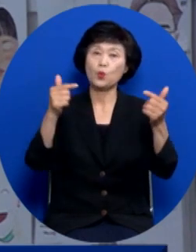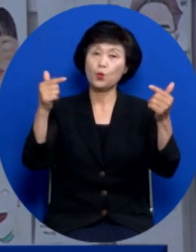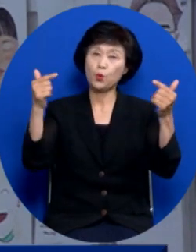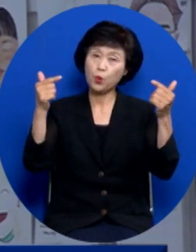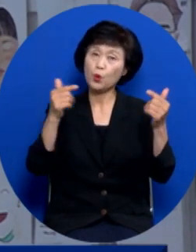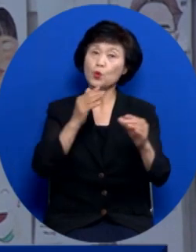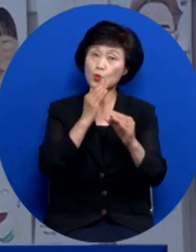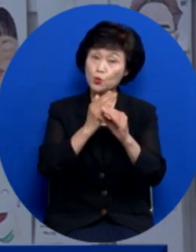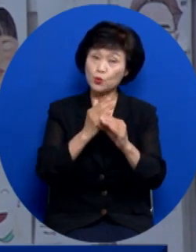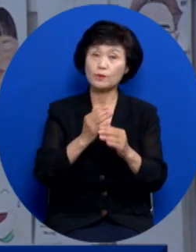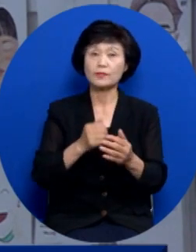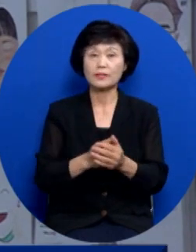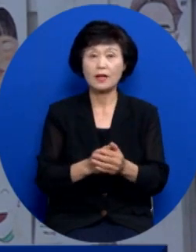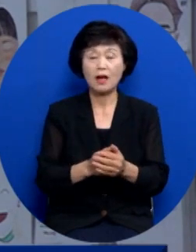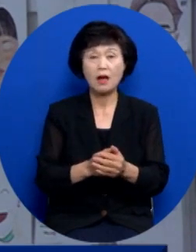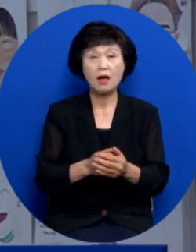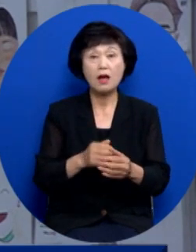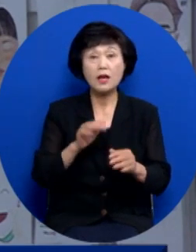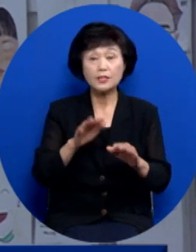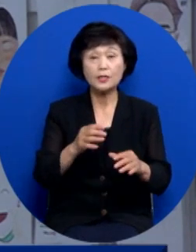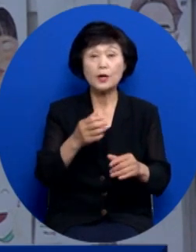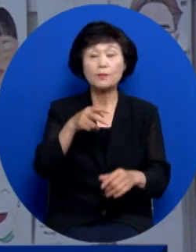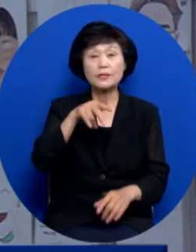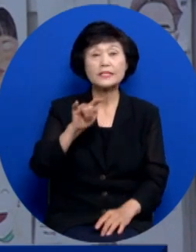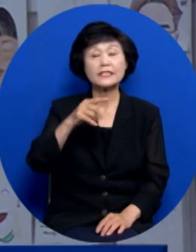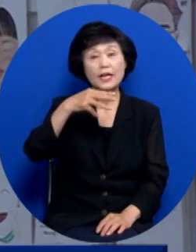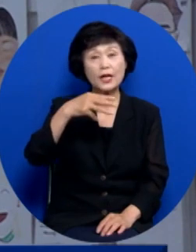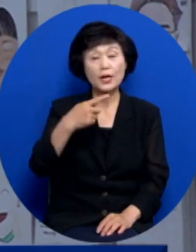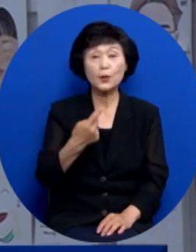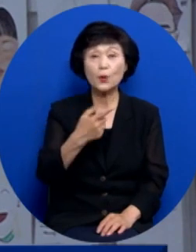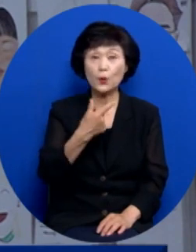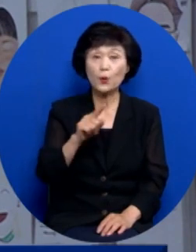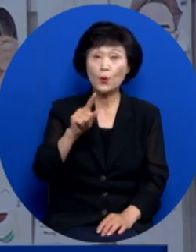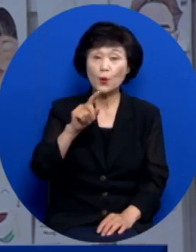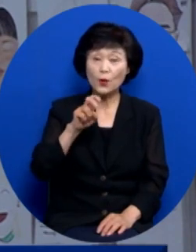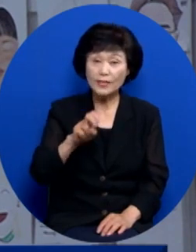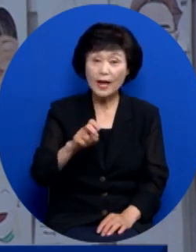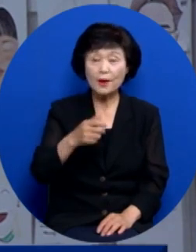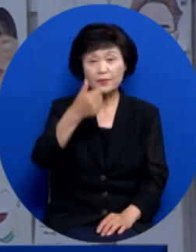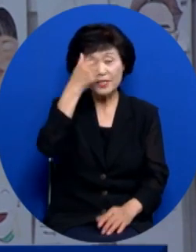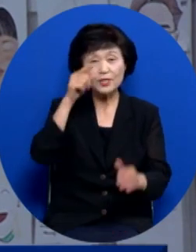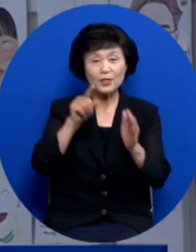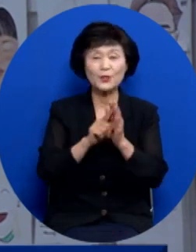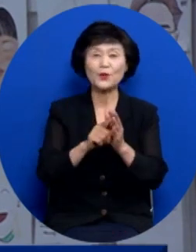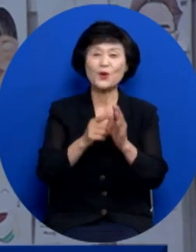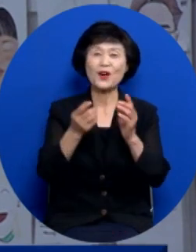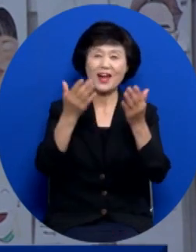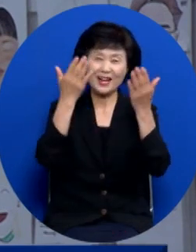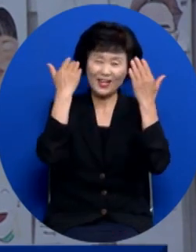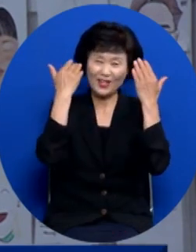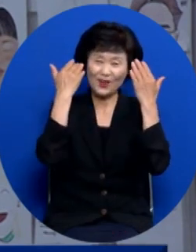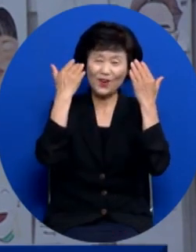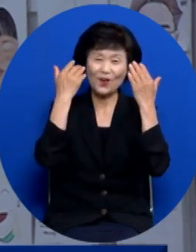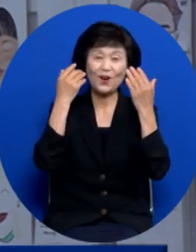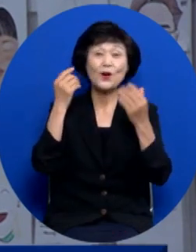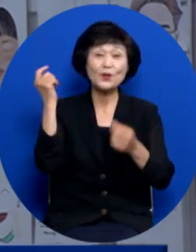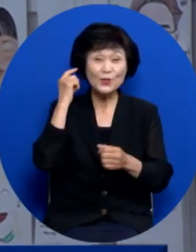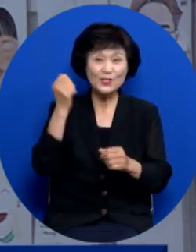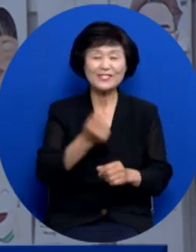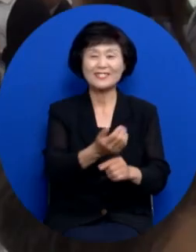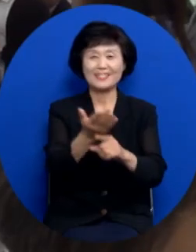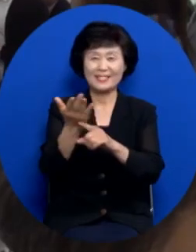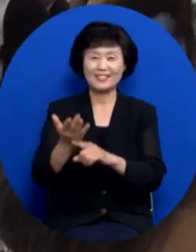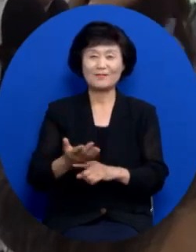교육자문위원회를 위촉하며 10주년을 맞은 새로남 기독학교 기념 감사 예배 현장. 황시은 기자가 다녀왔습니다.